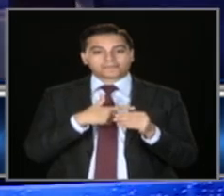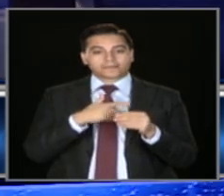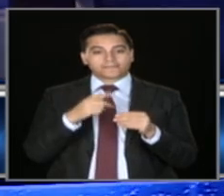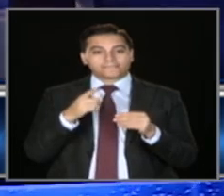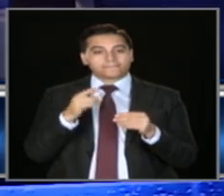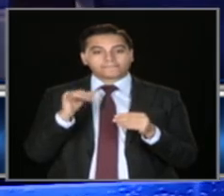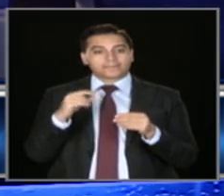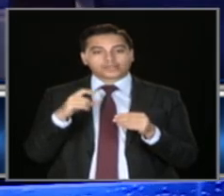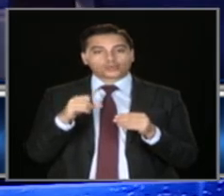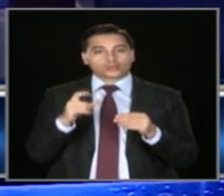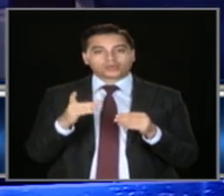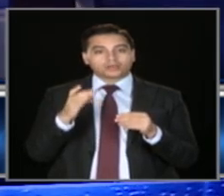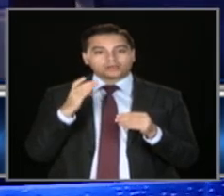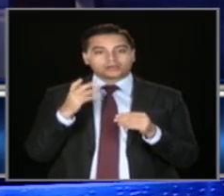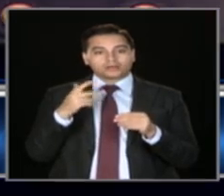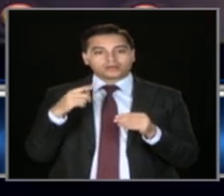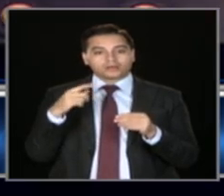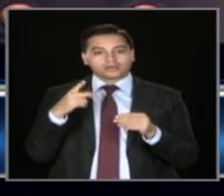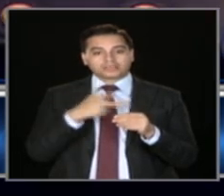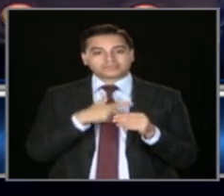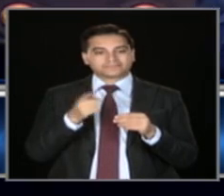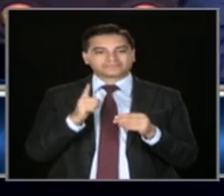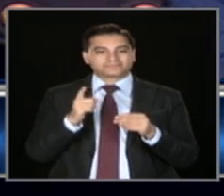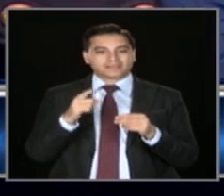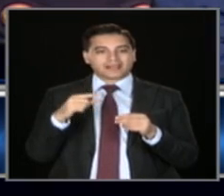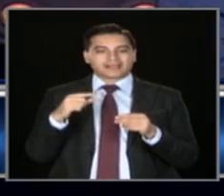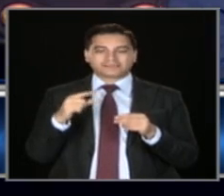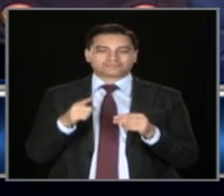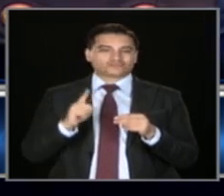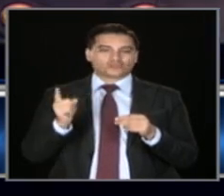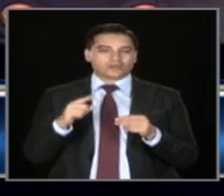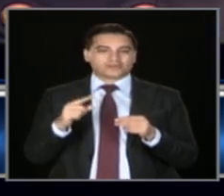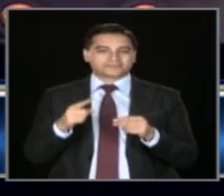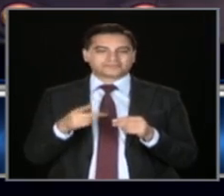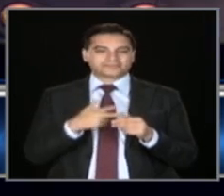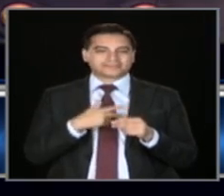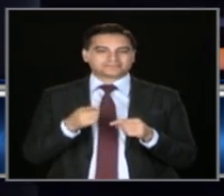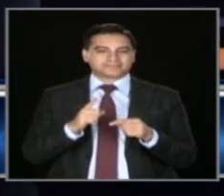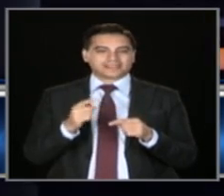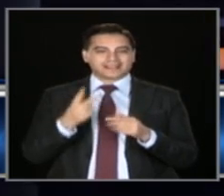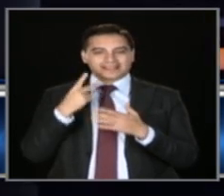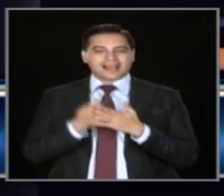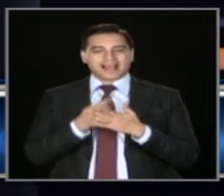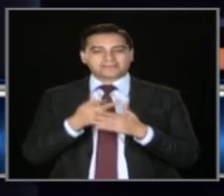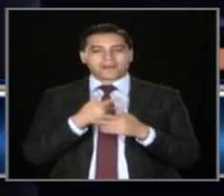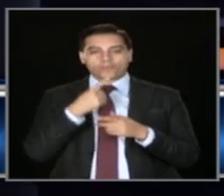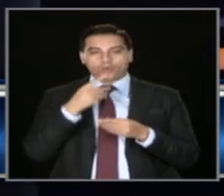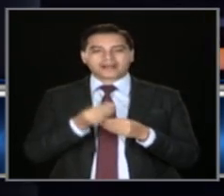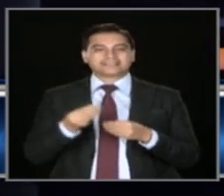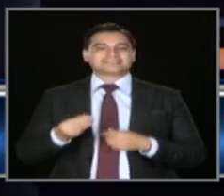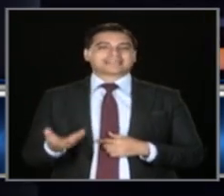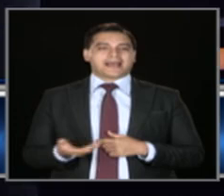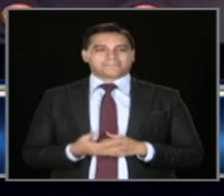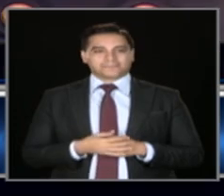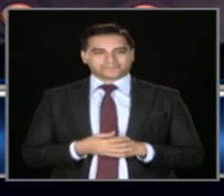ميدو. اسمه دان براون؟ لا، دان براون ازاي؟ ده كاتب، انا بقول رسام. كان